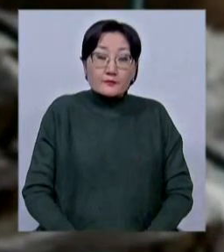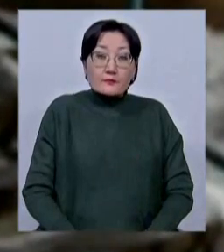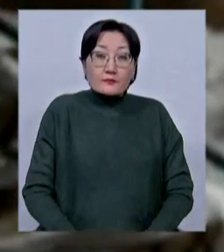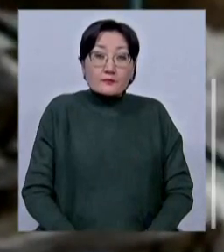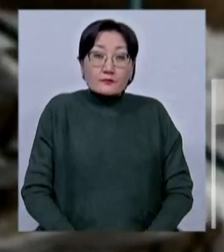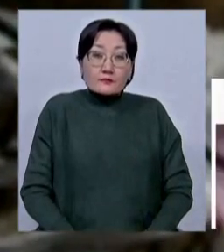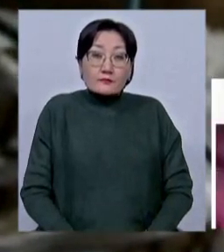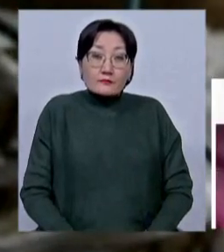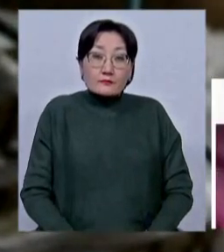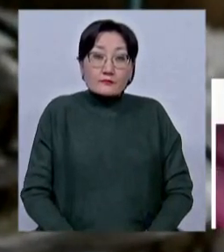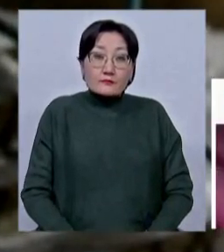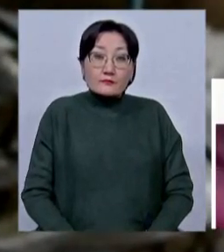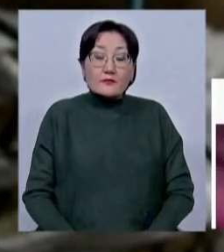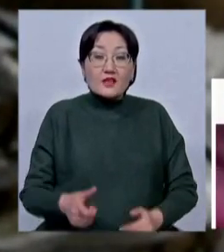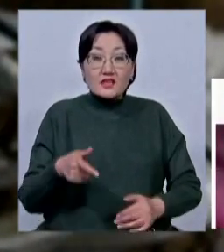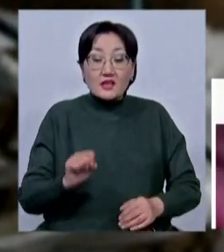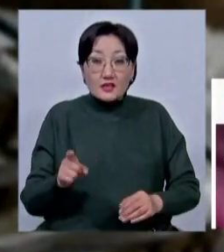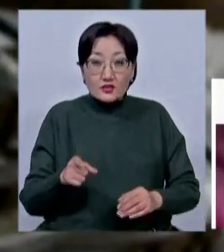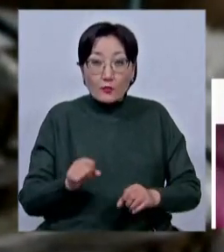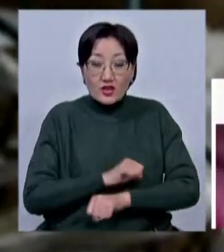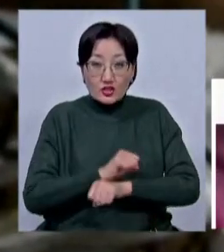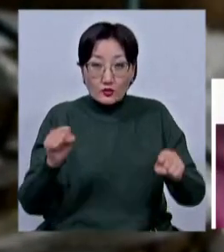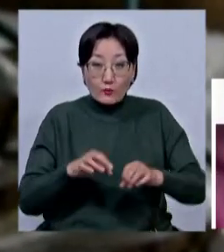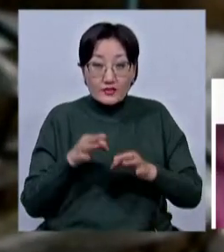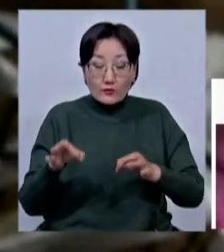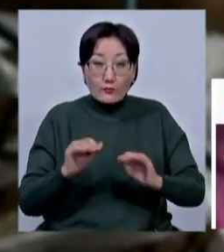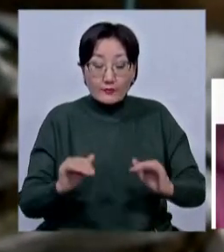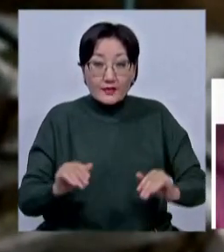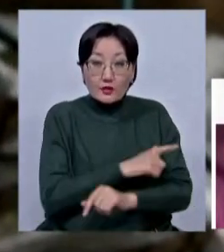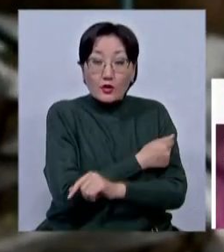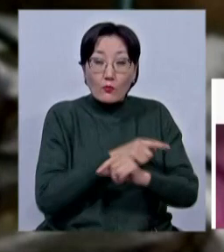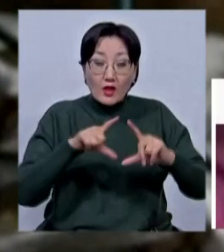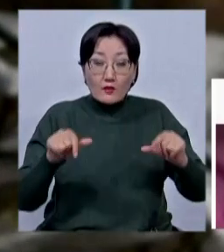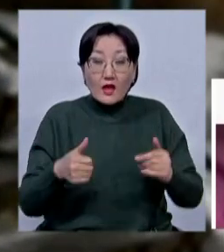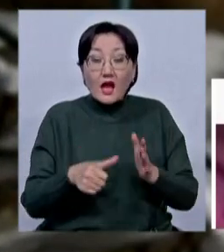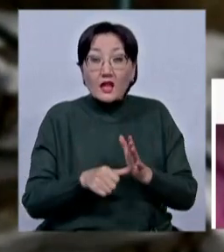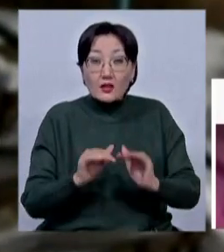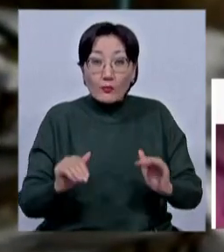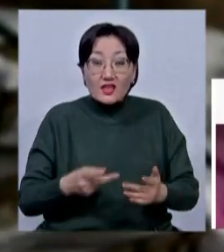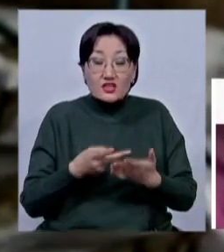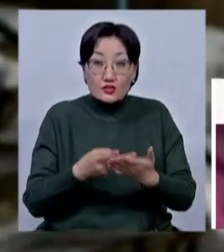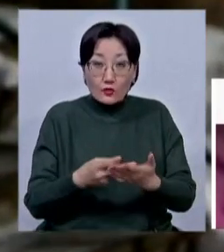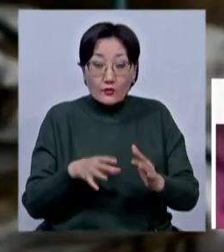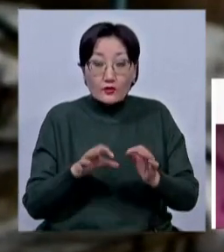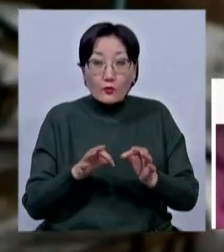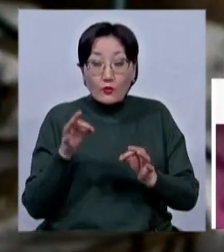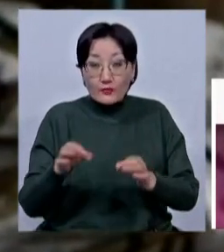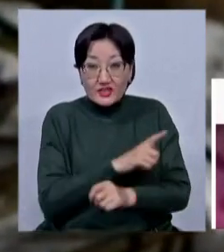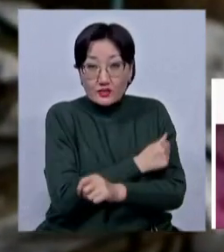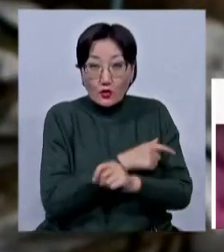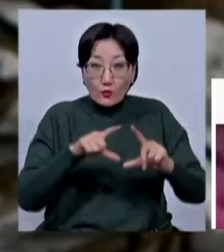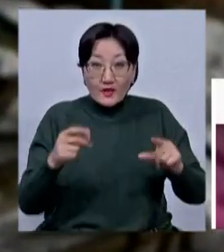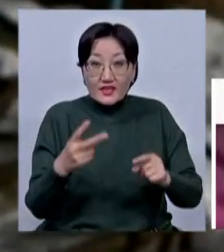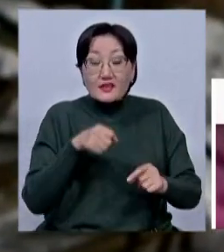Произошел хлопок газовоздушной смеси. Газауа қоспасы жарылып, облыстық балалар ауруханасына 6 бала жеткізілді. Сонымен қатар облыстық ауруханаға 2